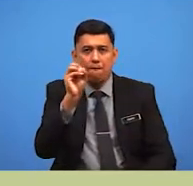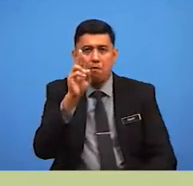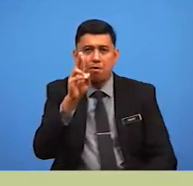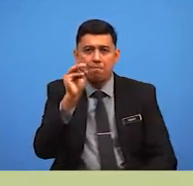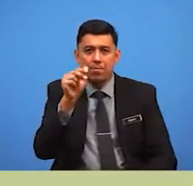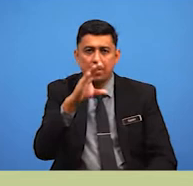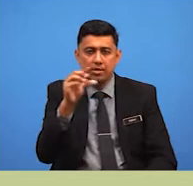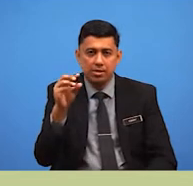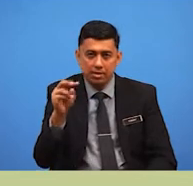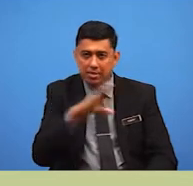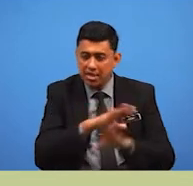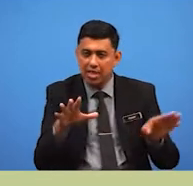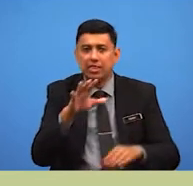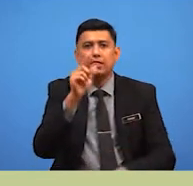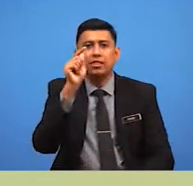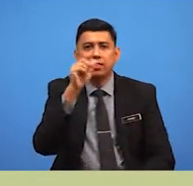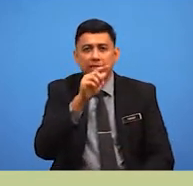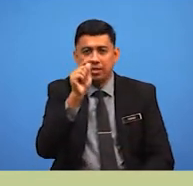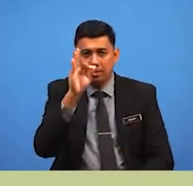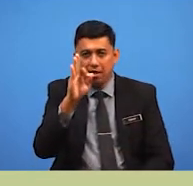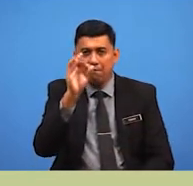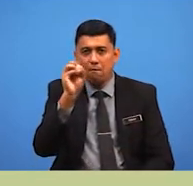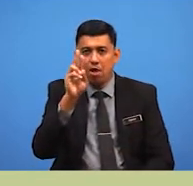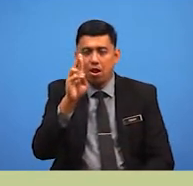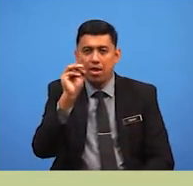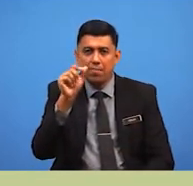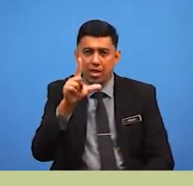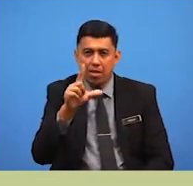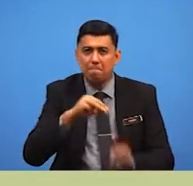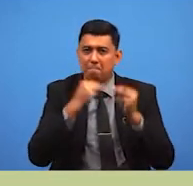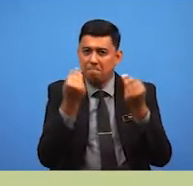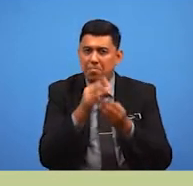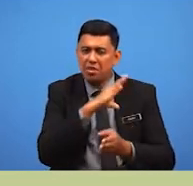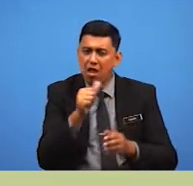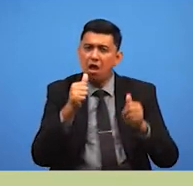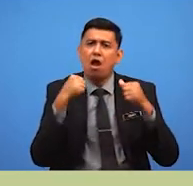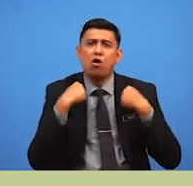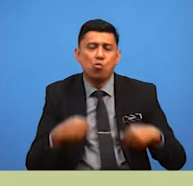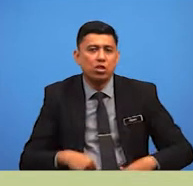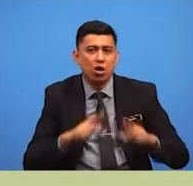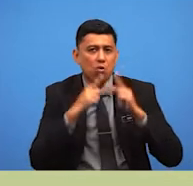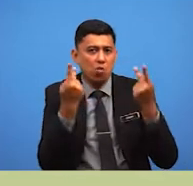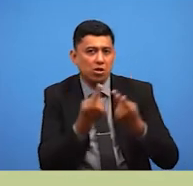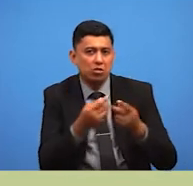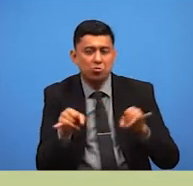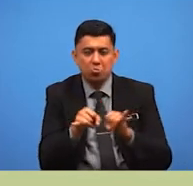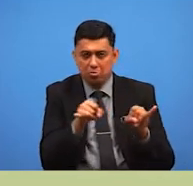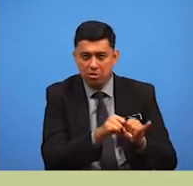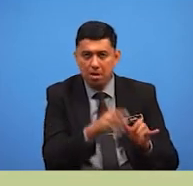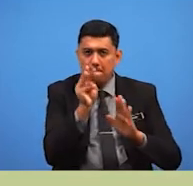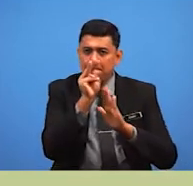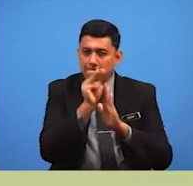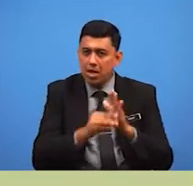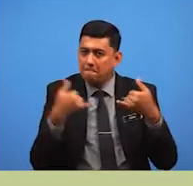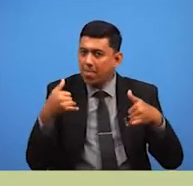formal. Masyarakat dan anggota keluarga juga memainkan peranan penting dalam